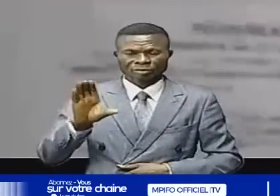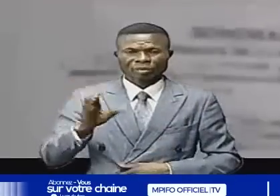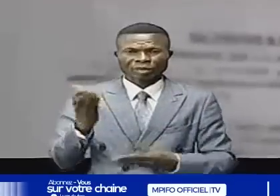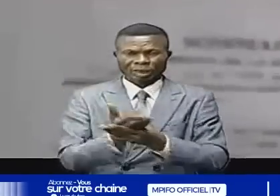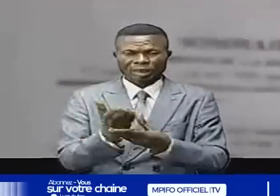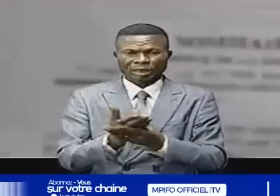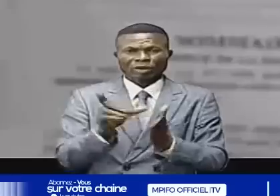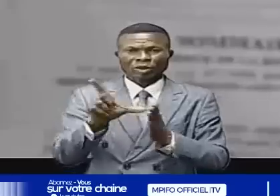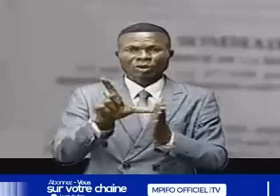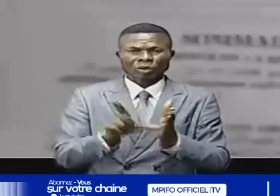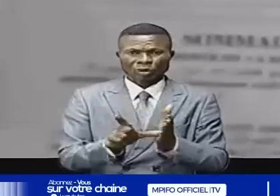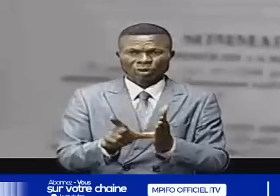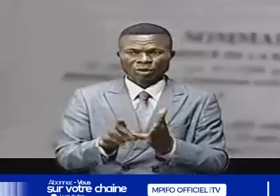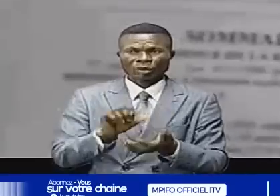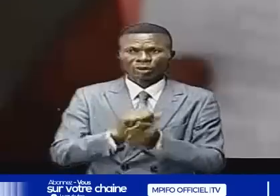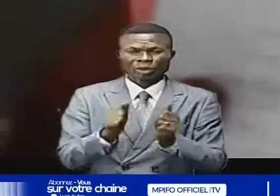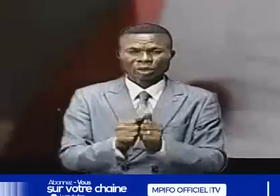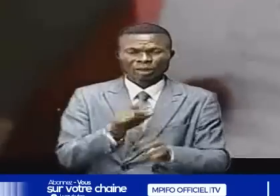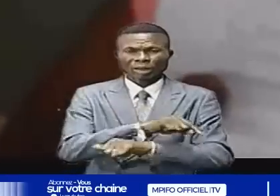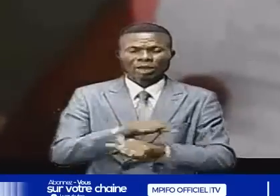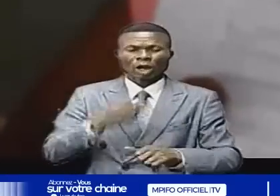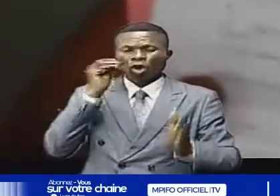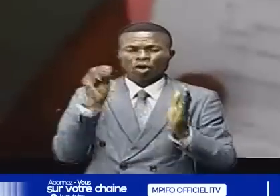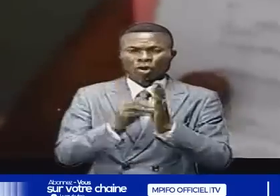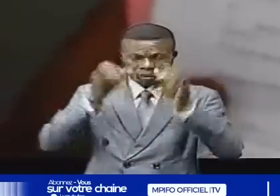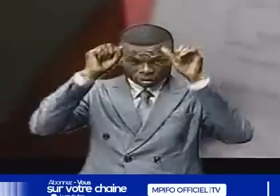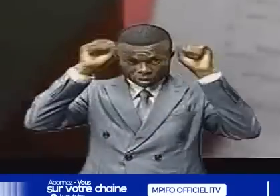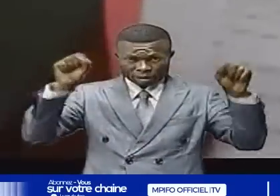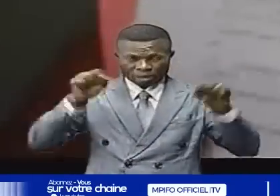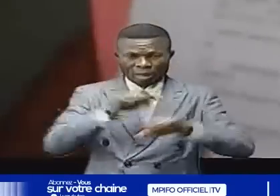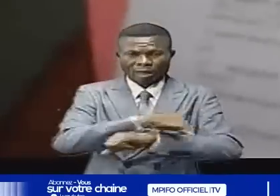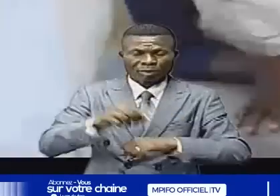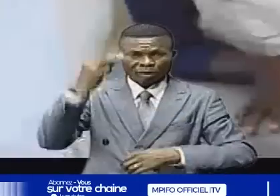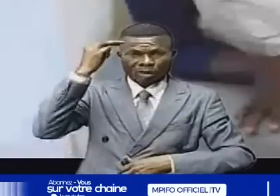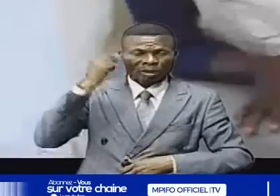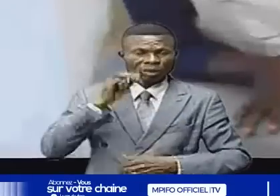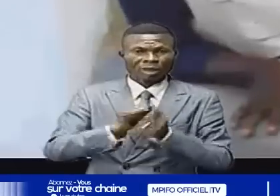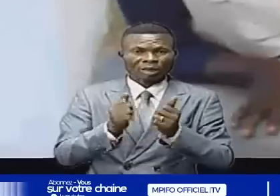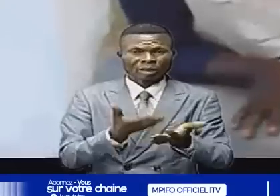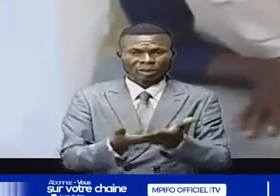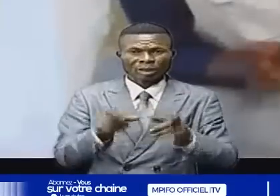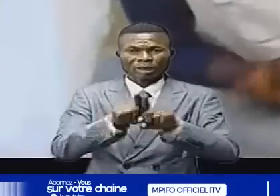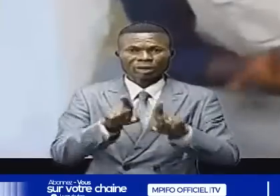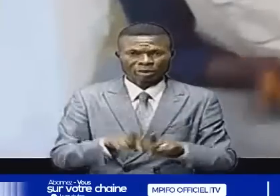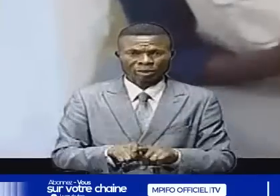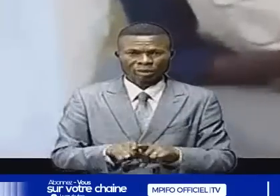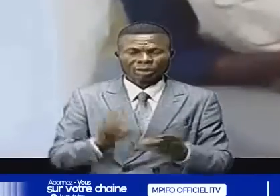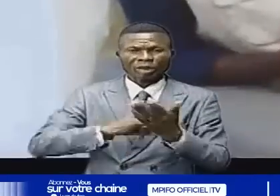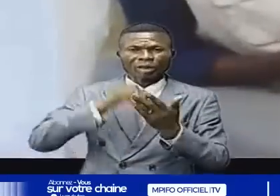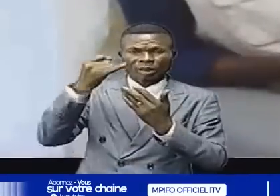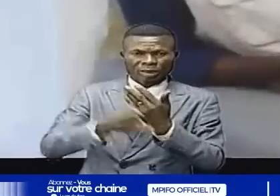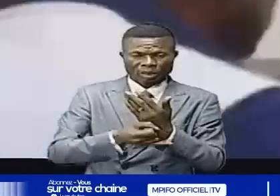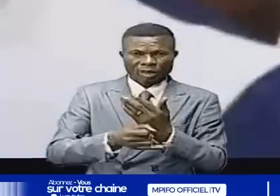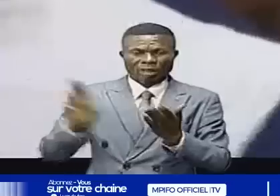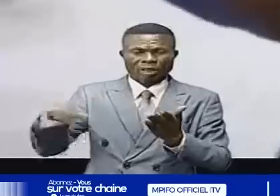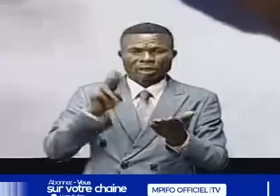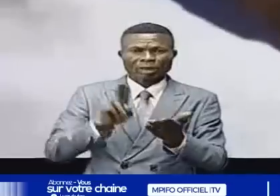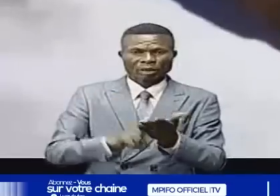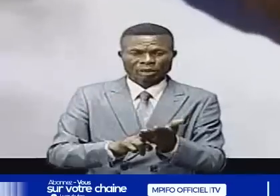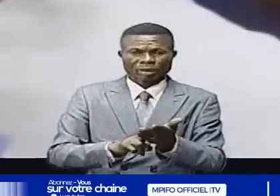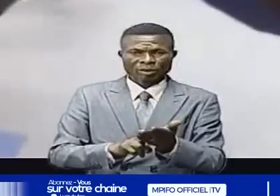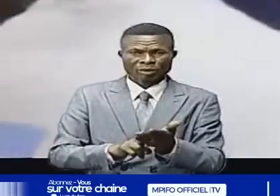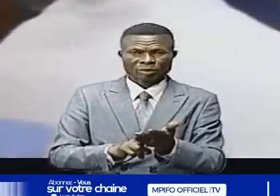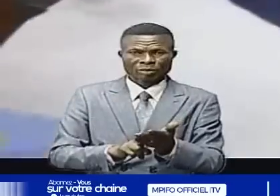juridiques, notamment l'ordonnance présidentielle, les arrêtés interministériels en la matière, ainsi que les projets du protocole d'accord à